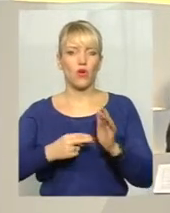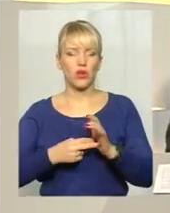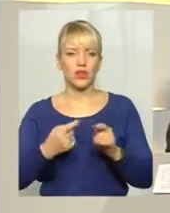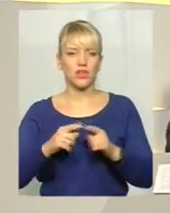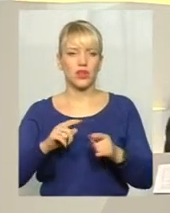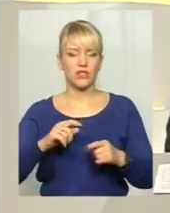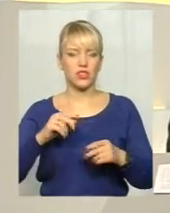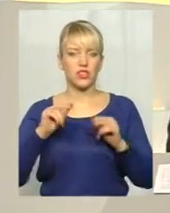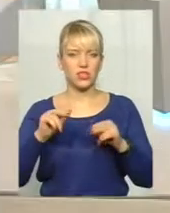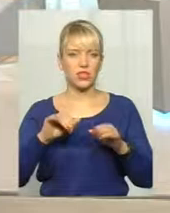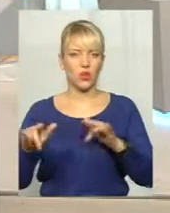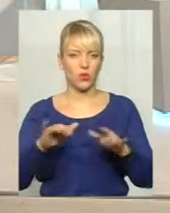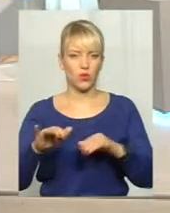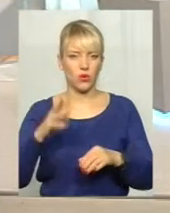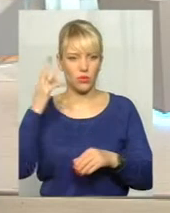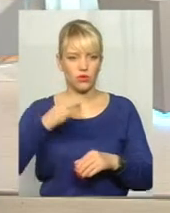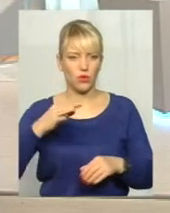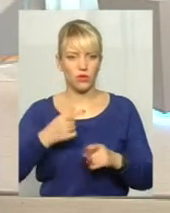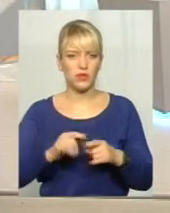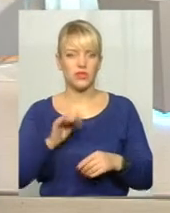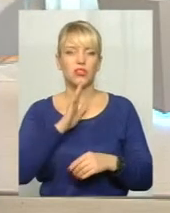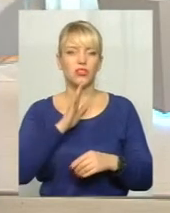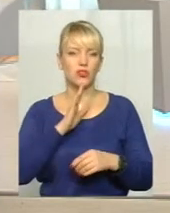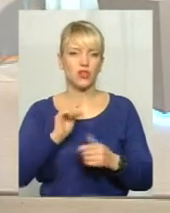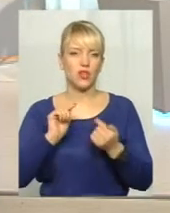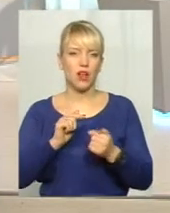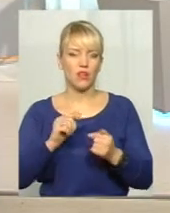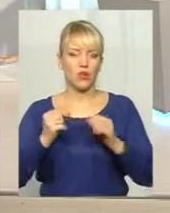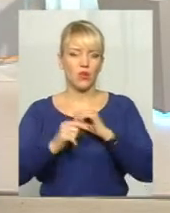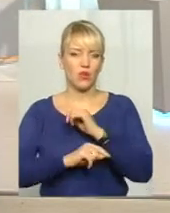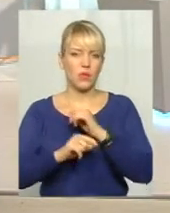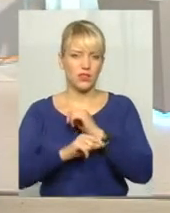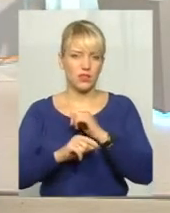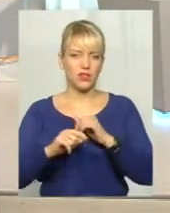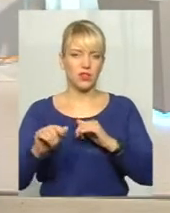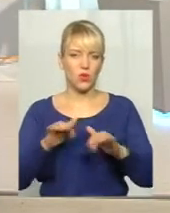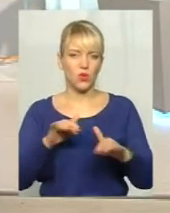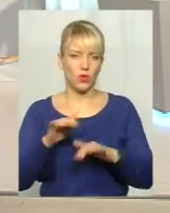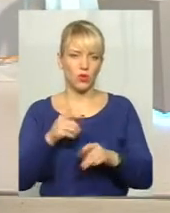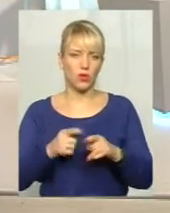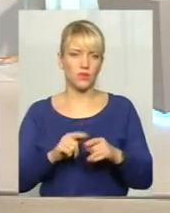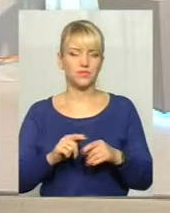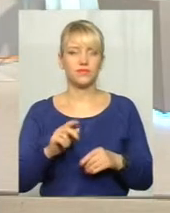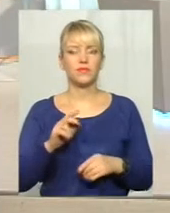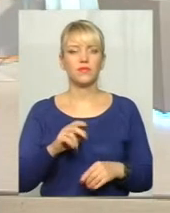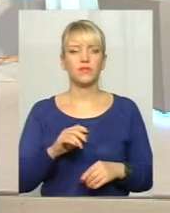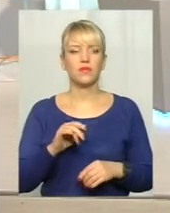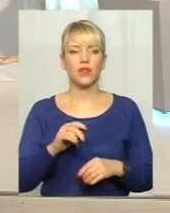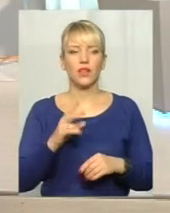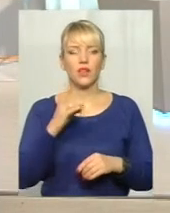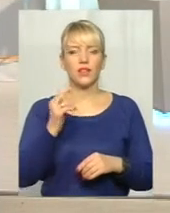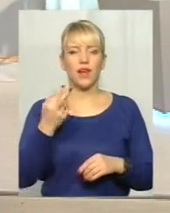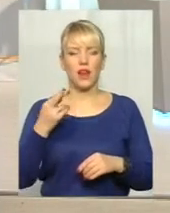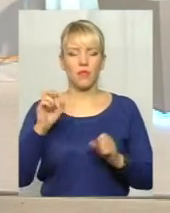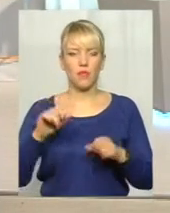член правління громадської організації «Жіночий антикорупційний рух», скорочена «ЖАР». Ось так, ну, можливо, Наля нам детальніше трошки розповість, як